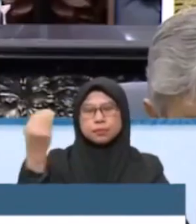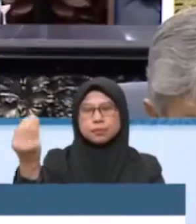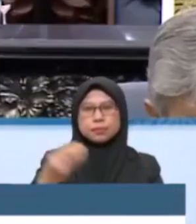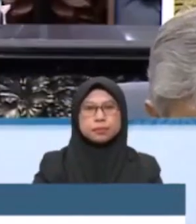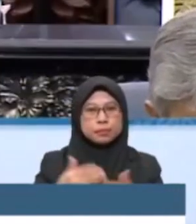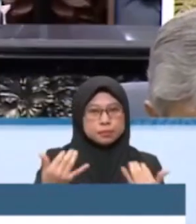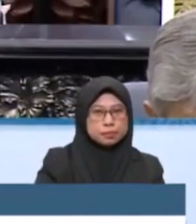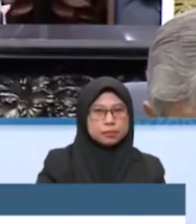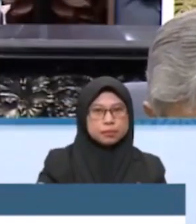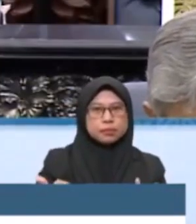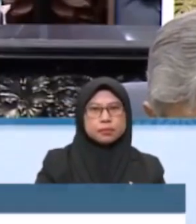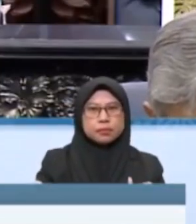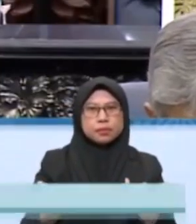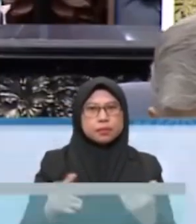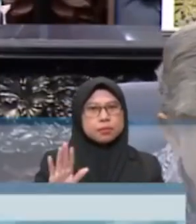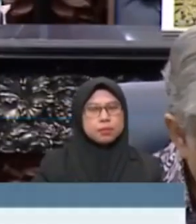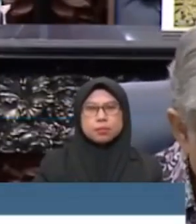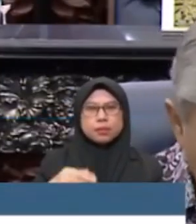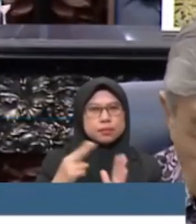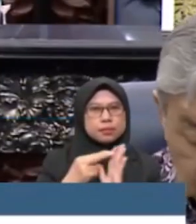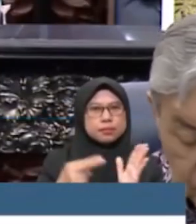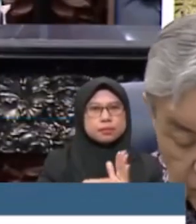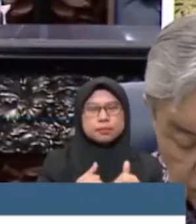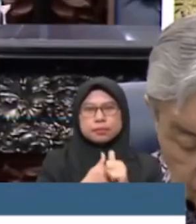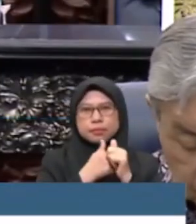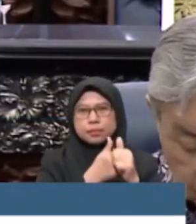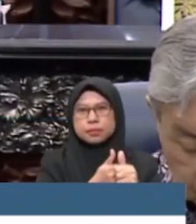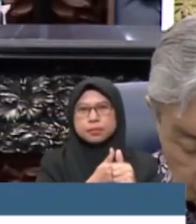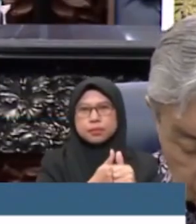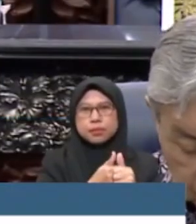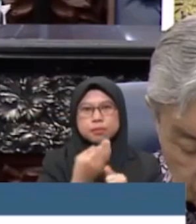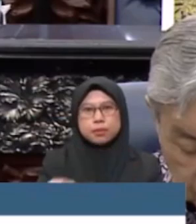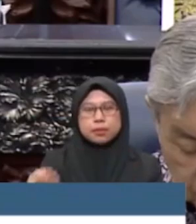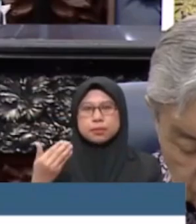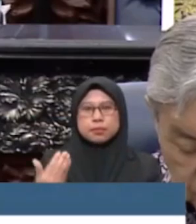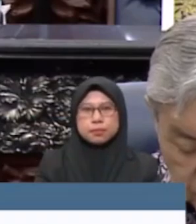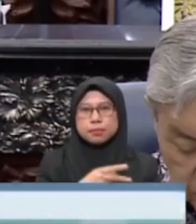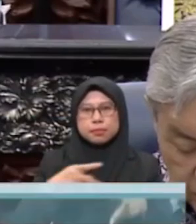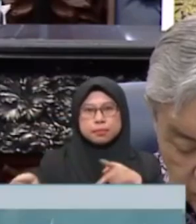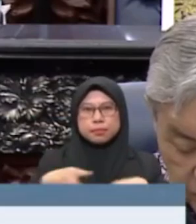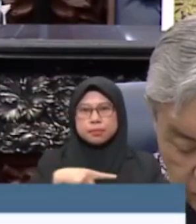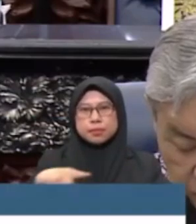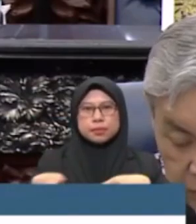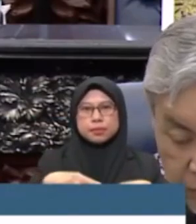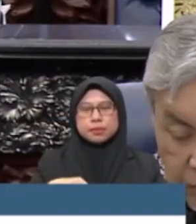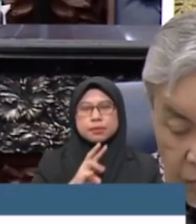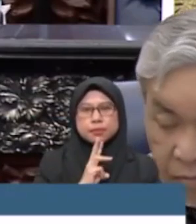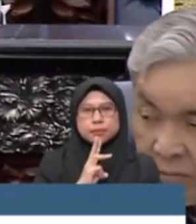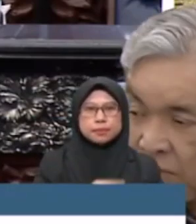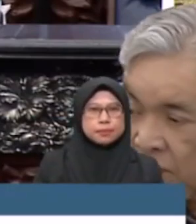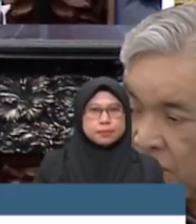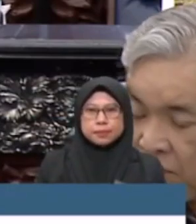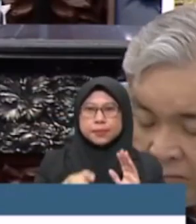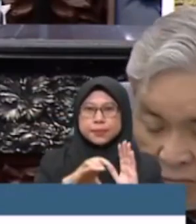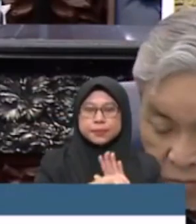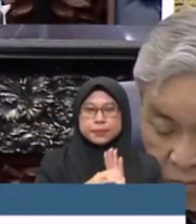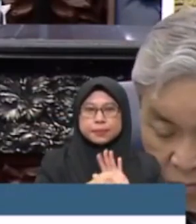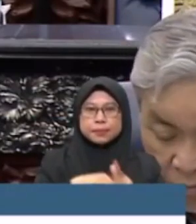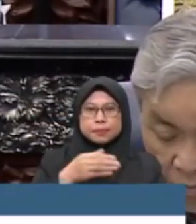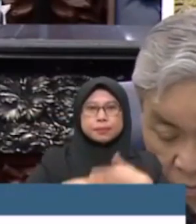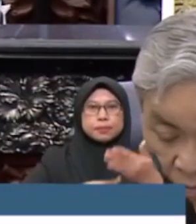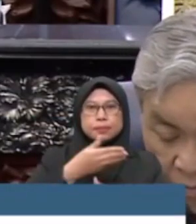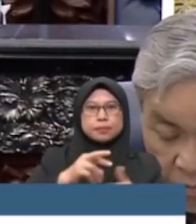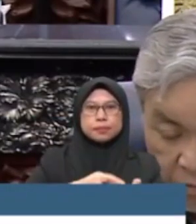Pada ketika ini masih belum ada had piawan pematuhan berkaitan bahan cemar baharu mikroplastik di dalam air. Contohnya,